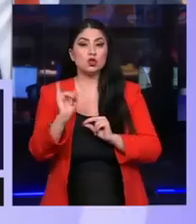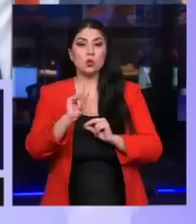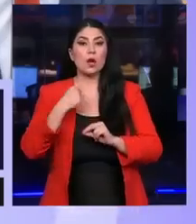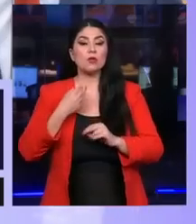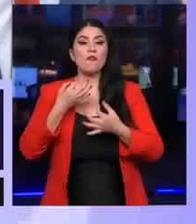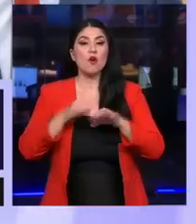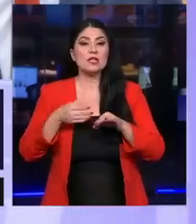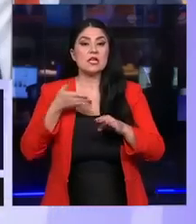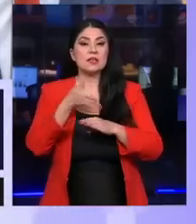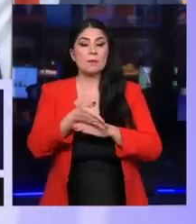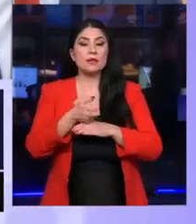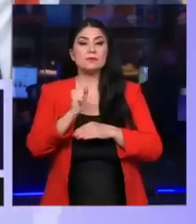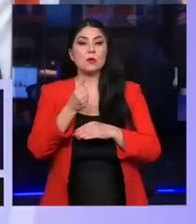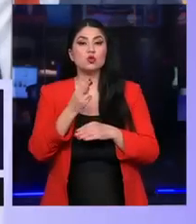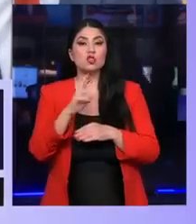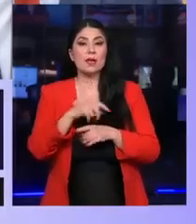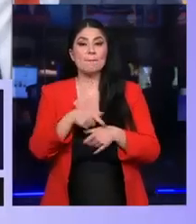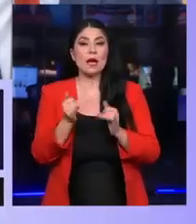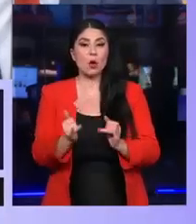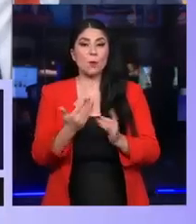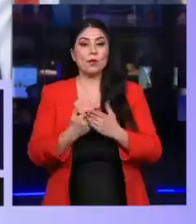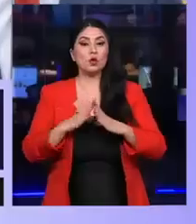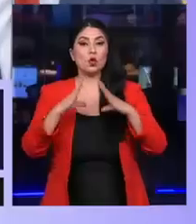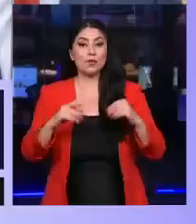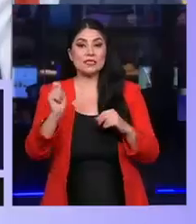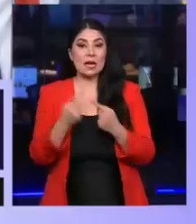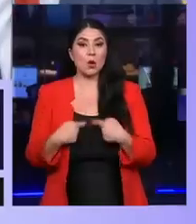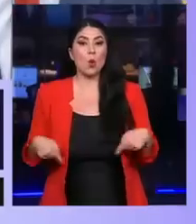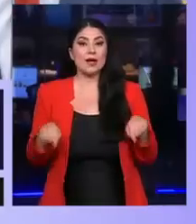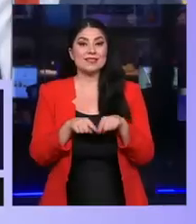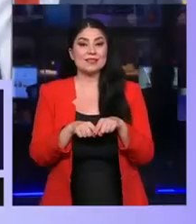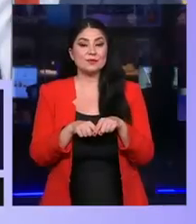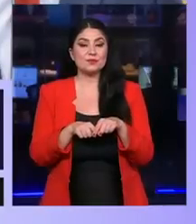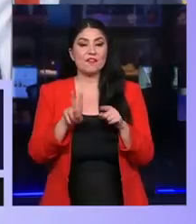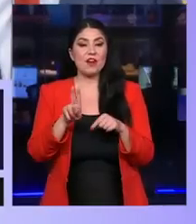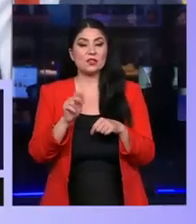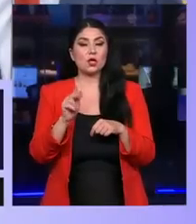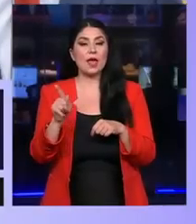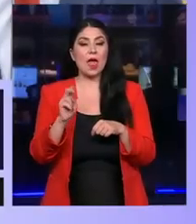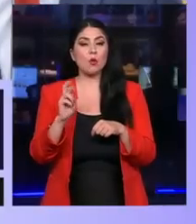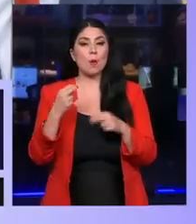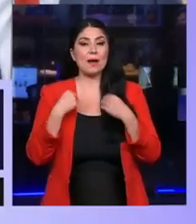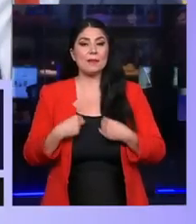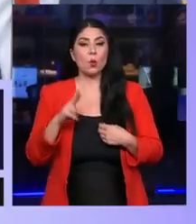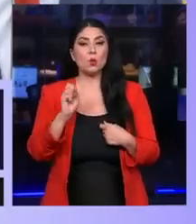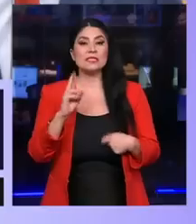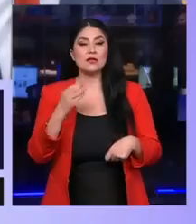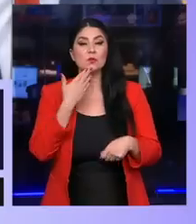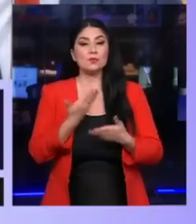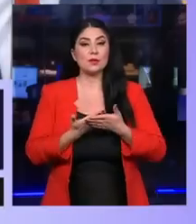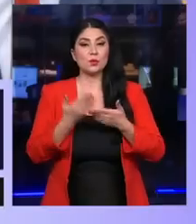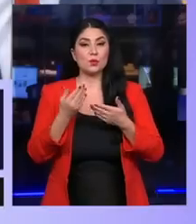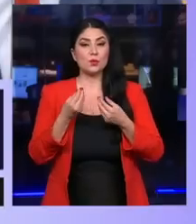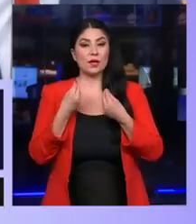nu ne-au lăsat să intrăm în Schengen până acum pentru România, pentru țara noastră. Vlad Gheorghe, europarlamentarul SR, mulțumesc pentru